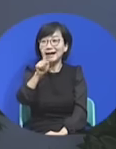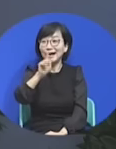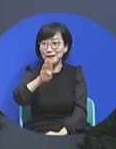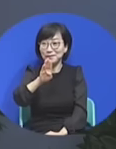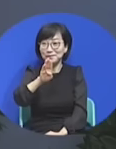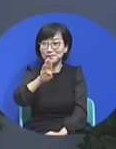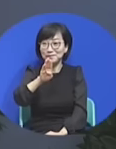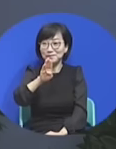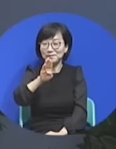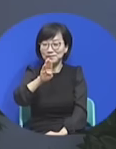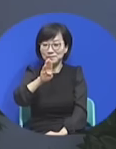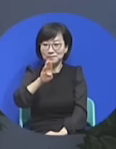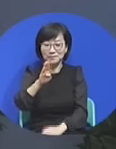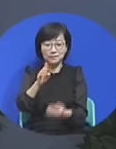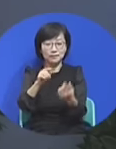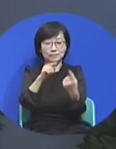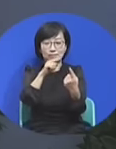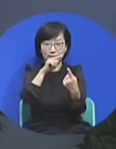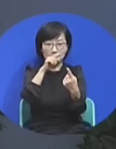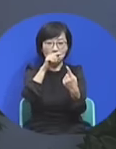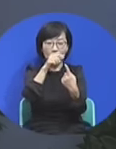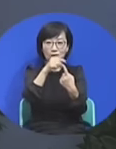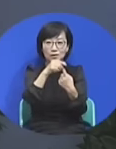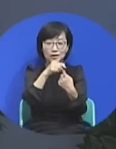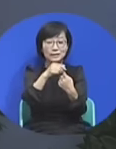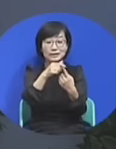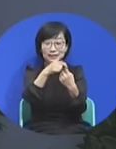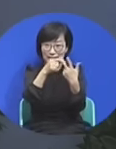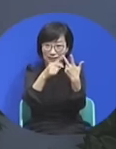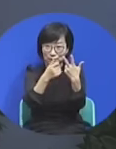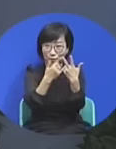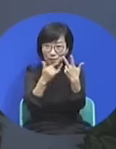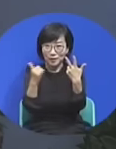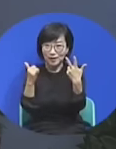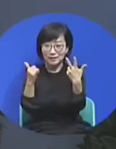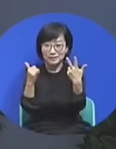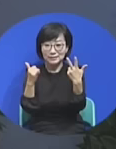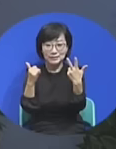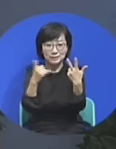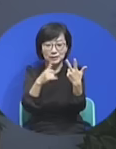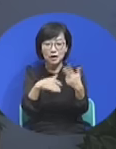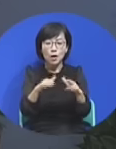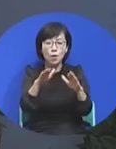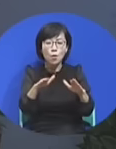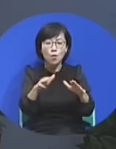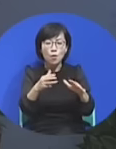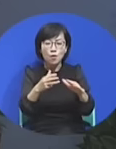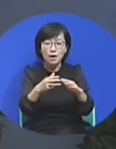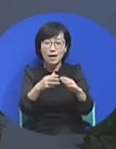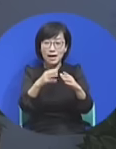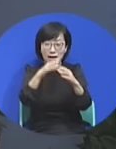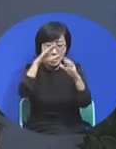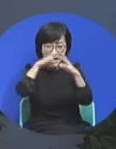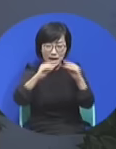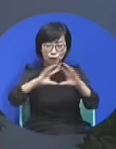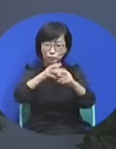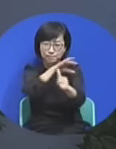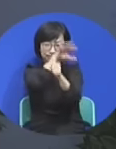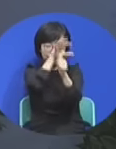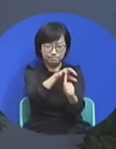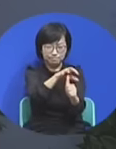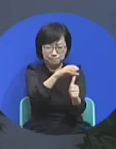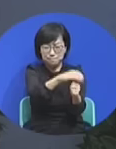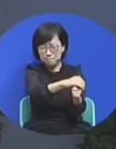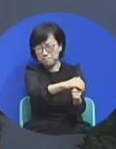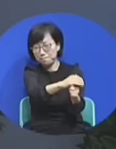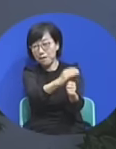this ministry and she changed the entire age. Her name was Rahab. 이 일곱 명이 출애굽의 역사를 이루었어요. These seven